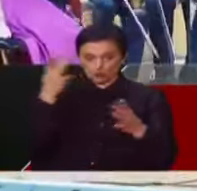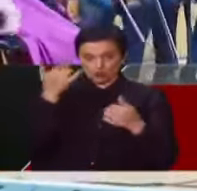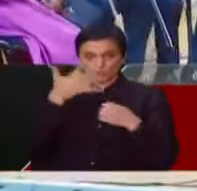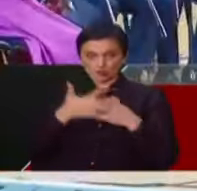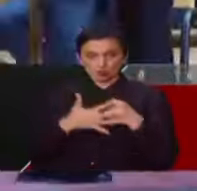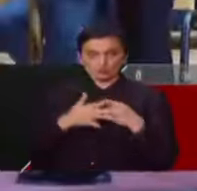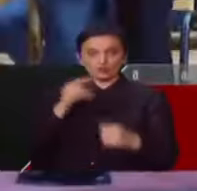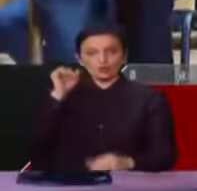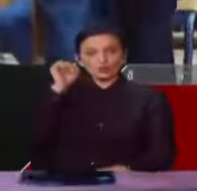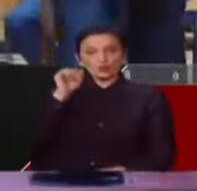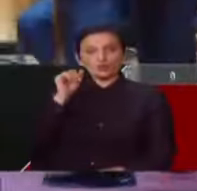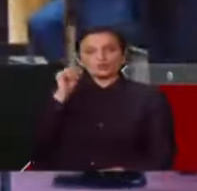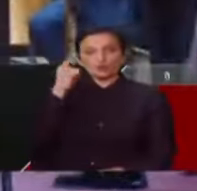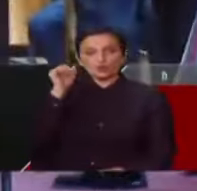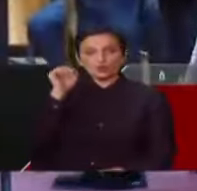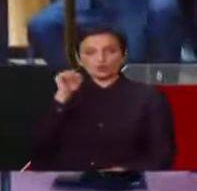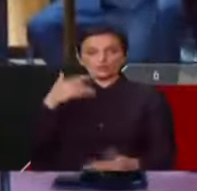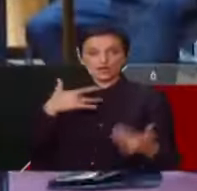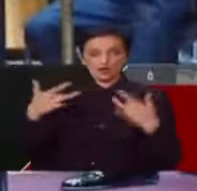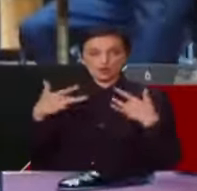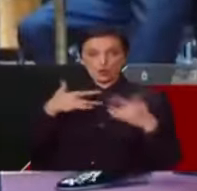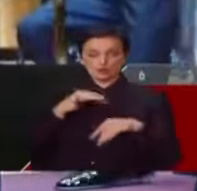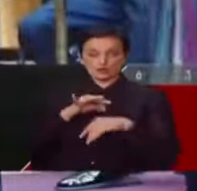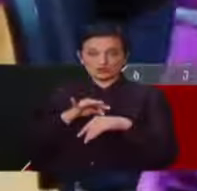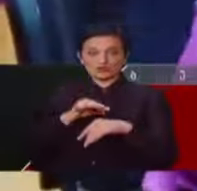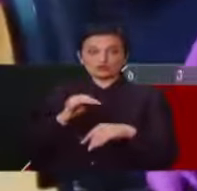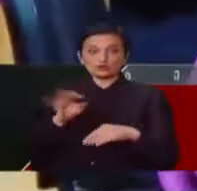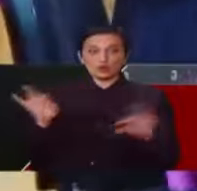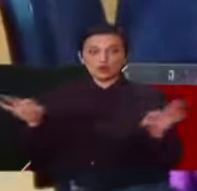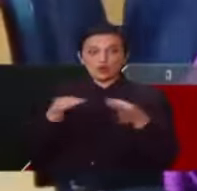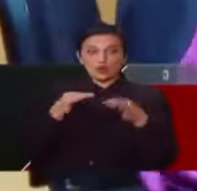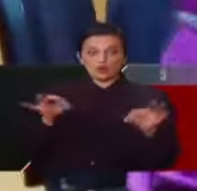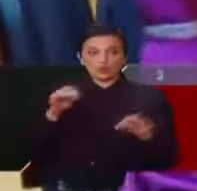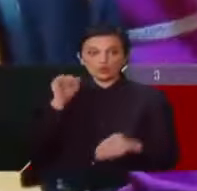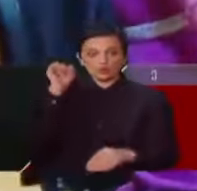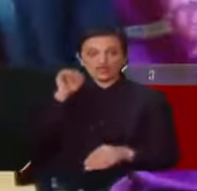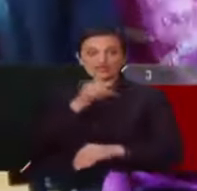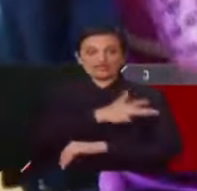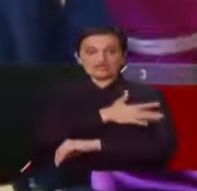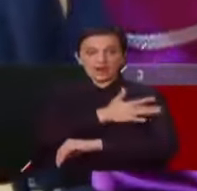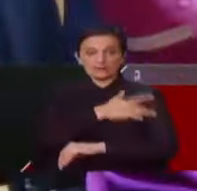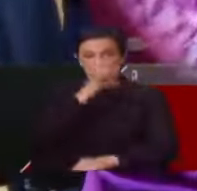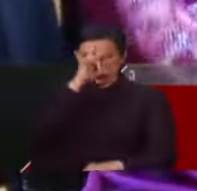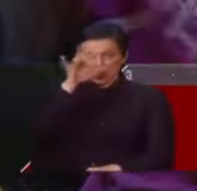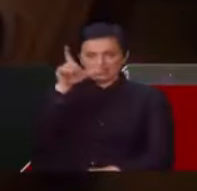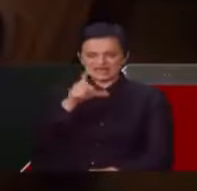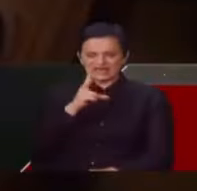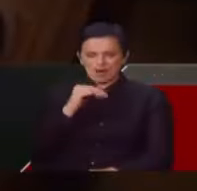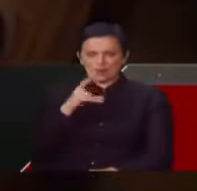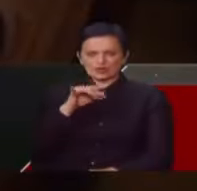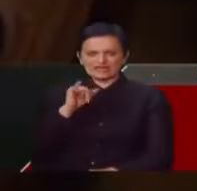ცენტრში უზბეკეთის სახელმწიფო სიმფონიური ორკესტრის კონცერტი გაიმართა. ორკესტრმა უზბეკეთის დამსახურებული არტისტის